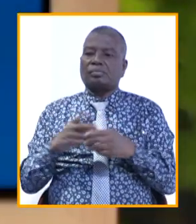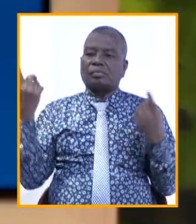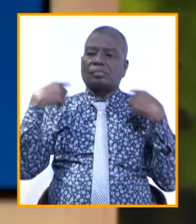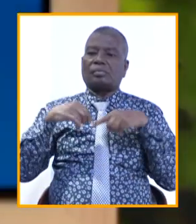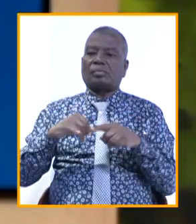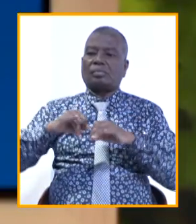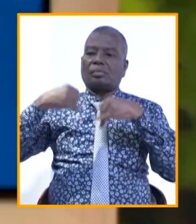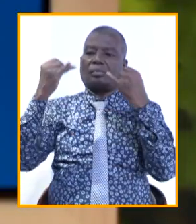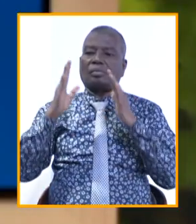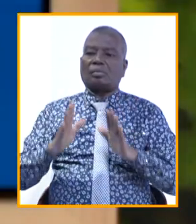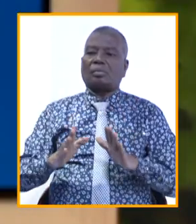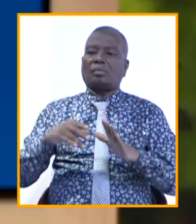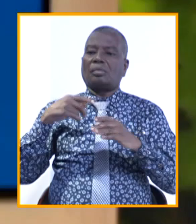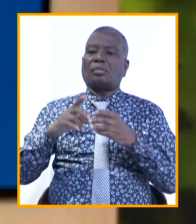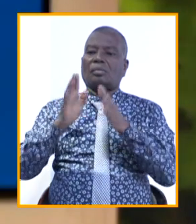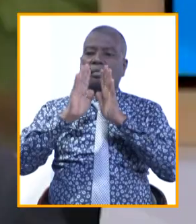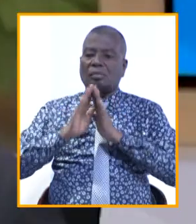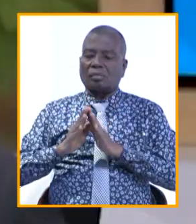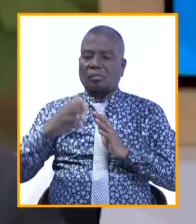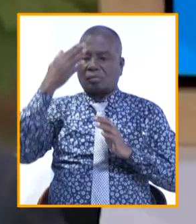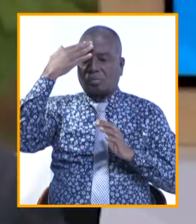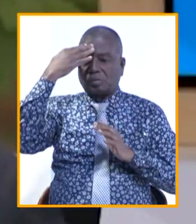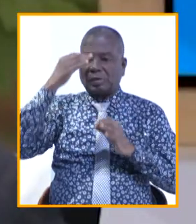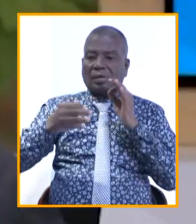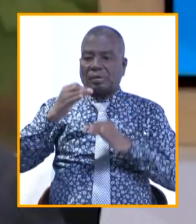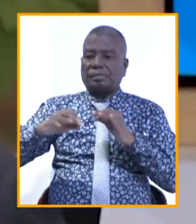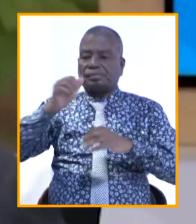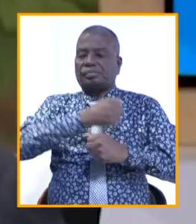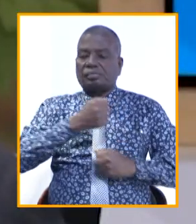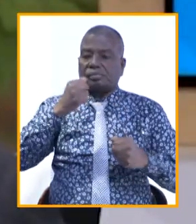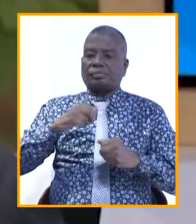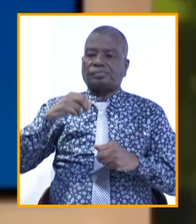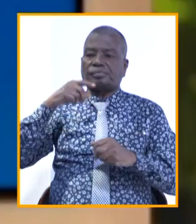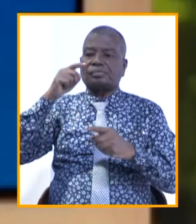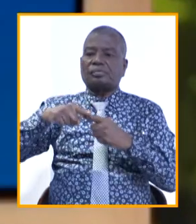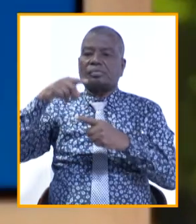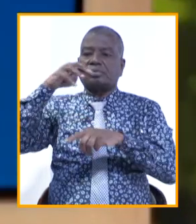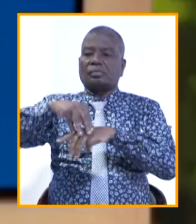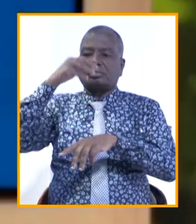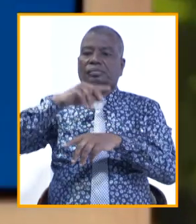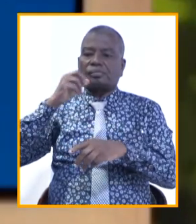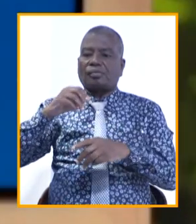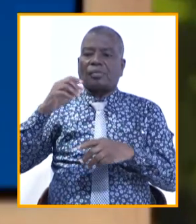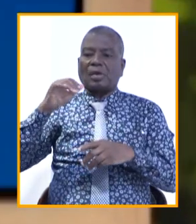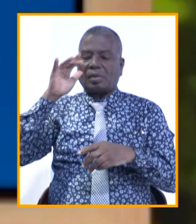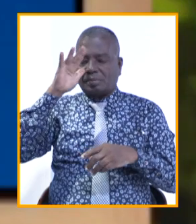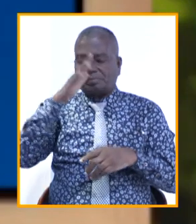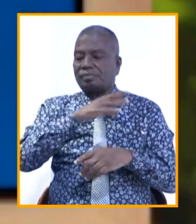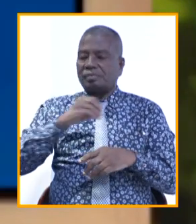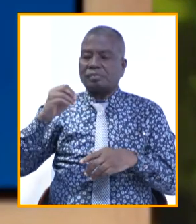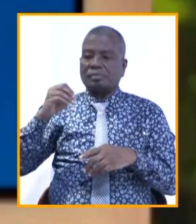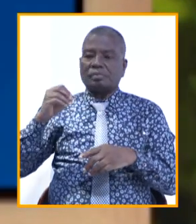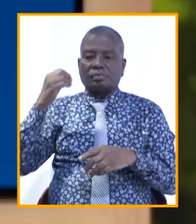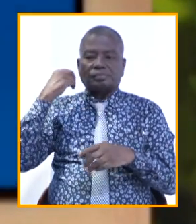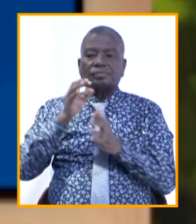Lorsque le journaliste lui pose la question de savoir si les soldats ivoiriens retenus à Bamako sont des mercenaires, la réponse du